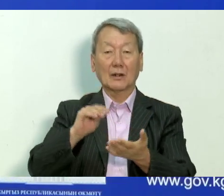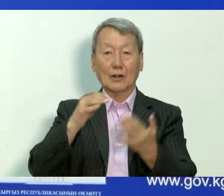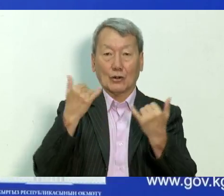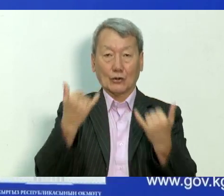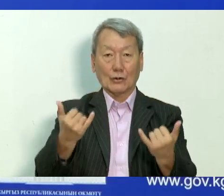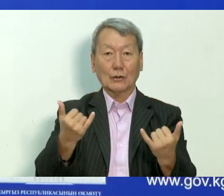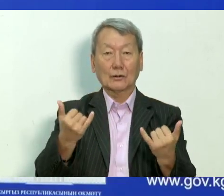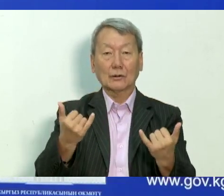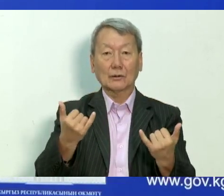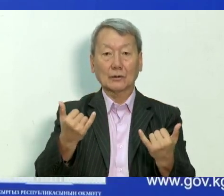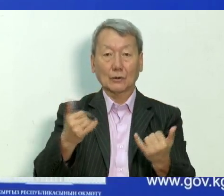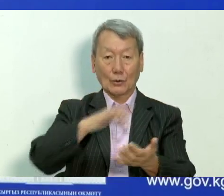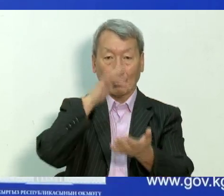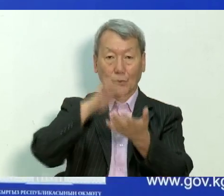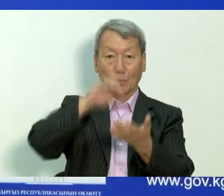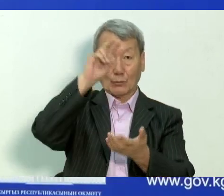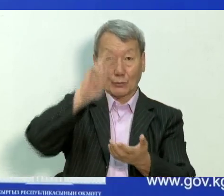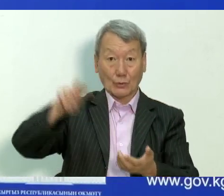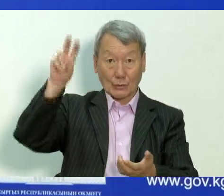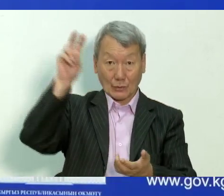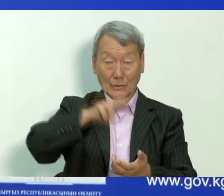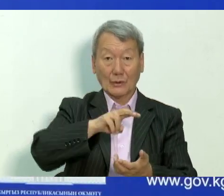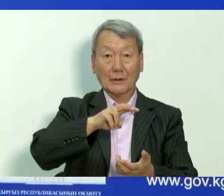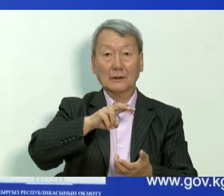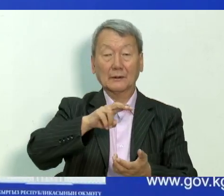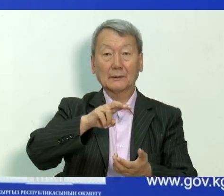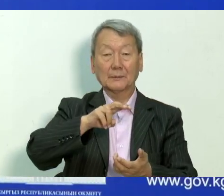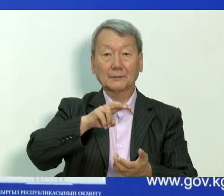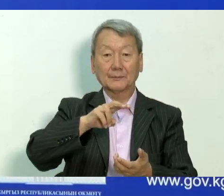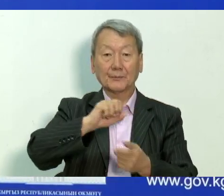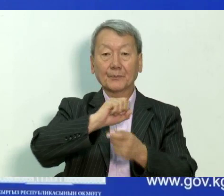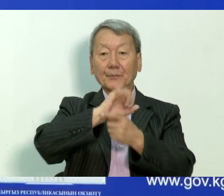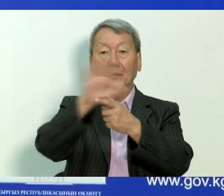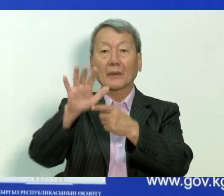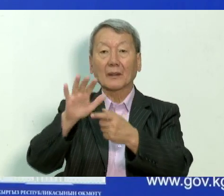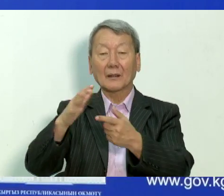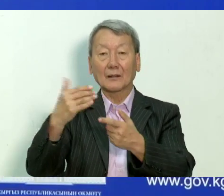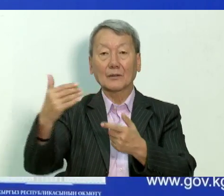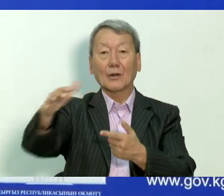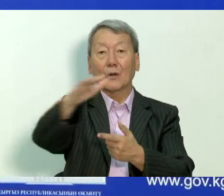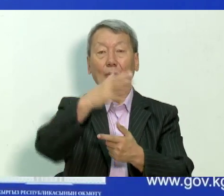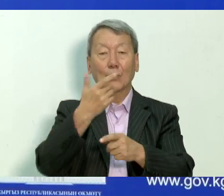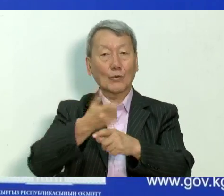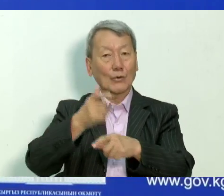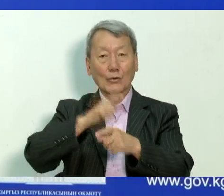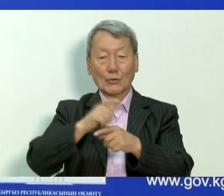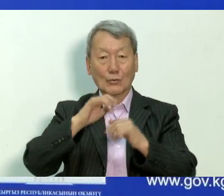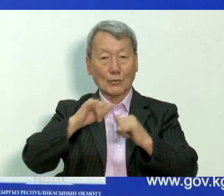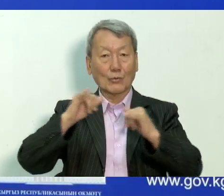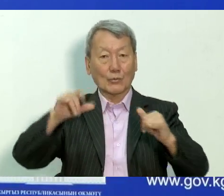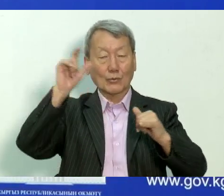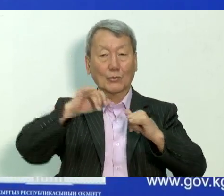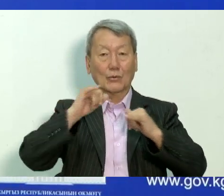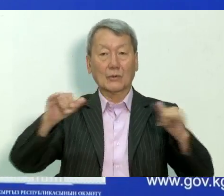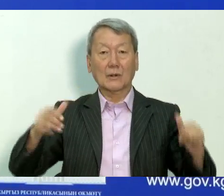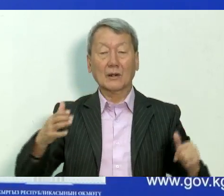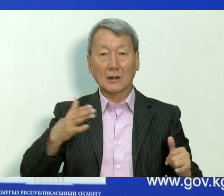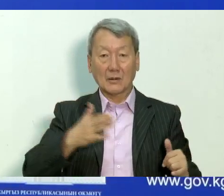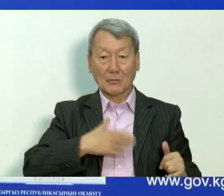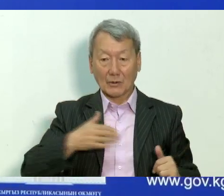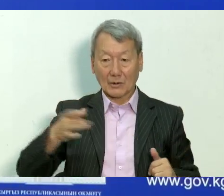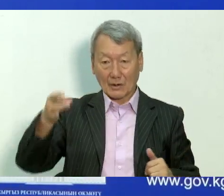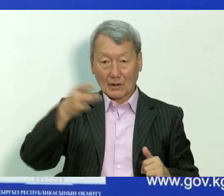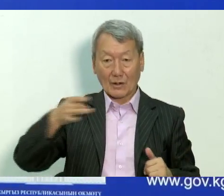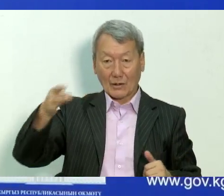биздин Бишкек шаарында башка ушул коронавирус оорусунун чыгышына абдан көбөйүп аткан биздин